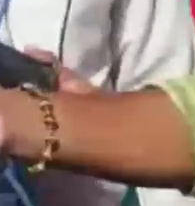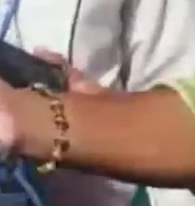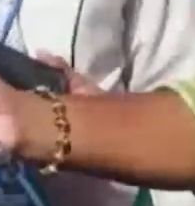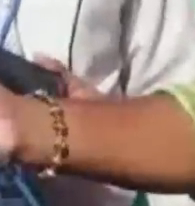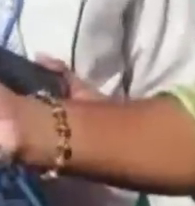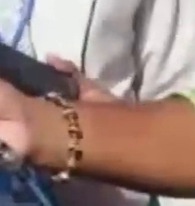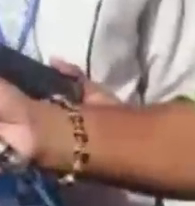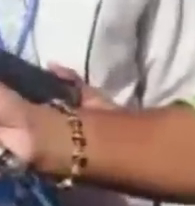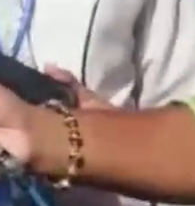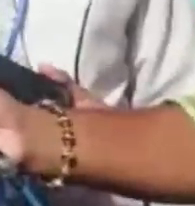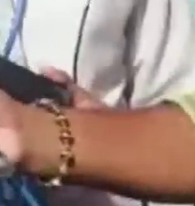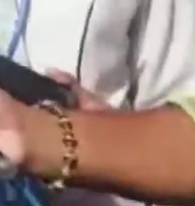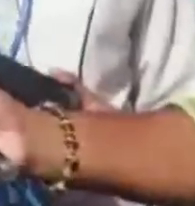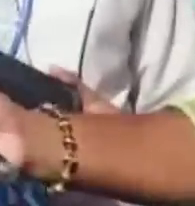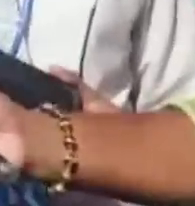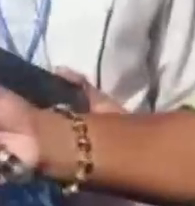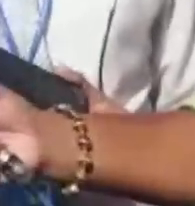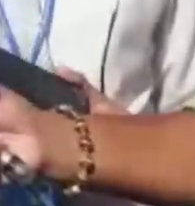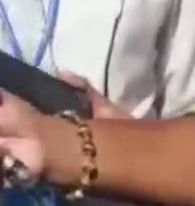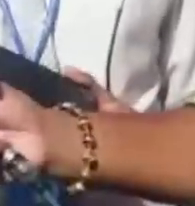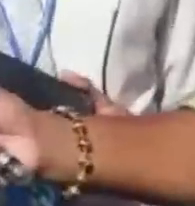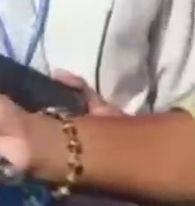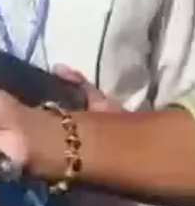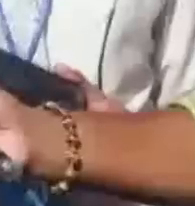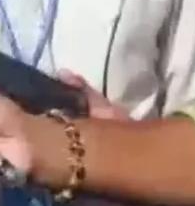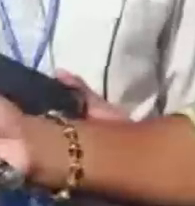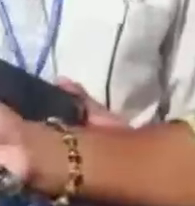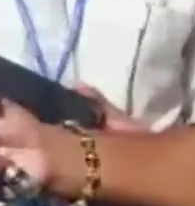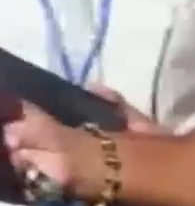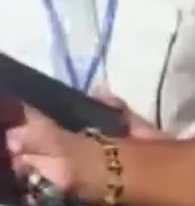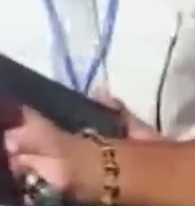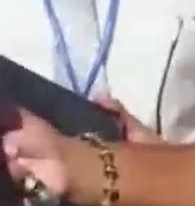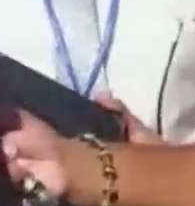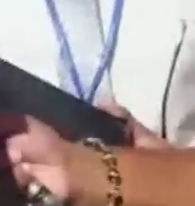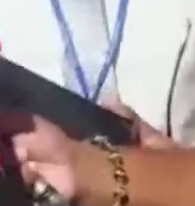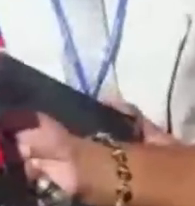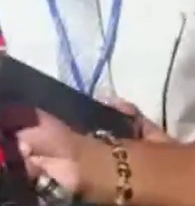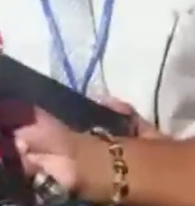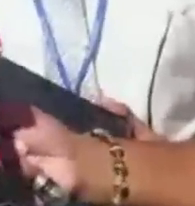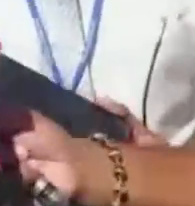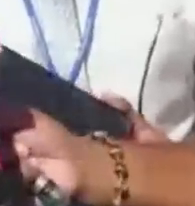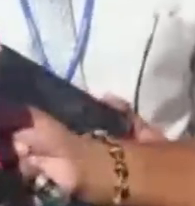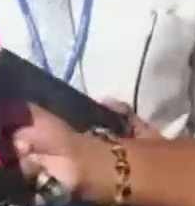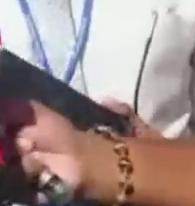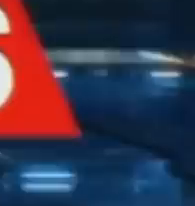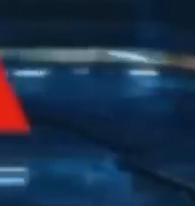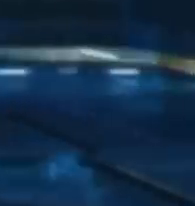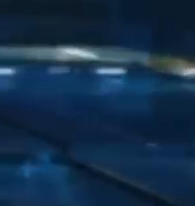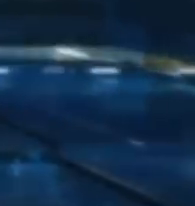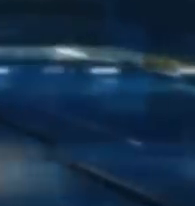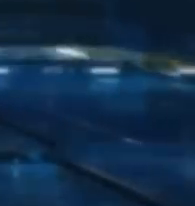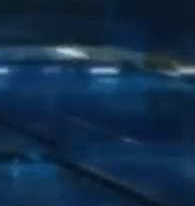මුදල රුපියල් 40,000ක්. ඒ නිසා අපි රේගුවේ අපේ අධ්‍යක්ෂ ජනරාල්තුමා ඇතුළු මේ සඳහා කැපවුණු සියලු දෙනාට ස්තුතිවන්ත වෙනවා.